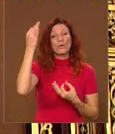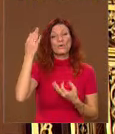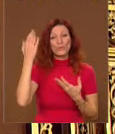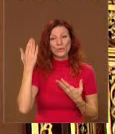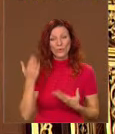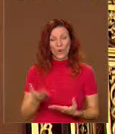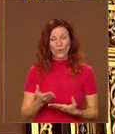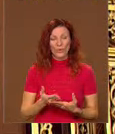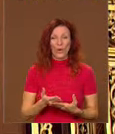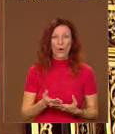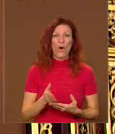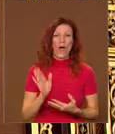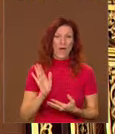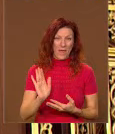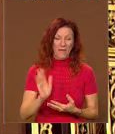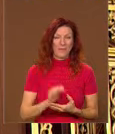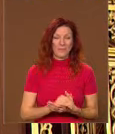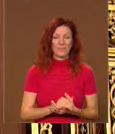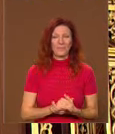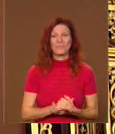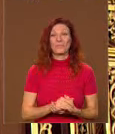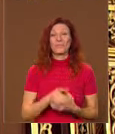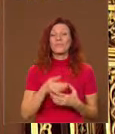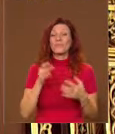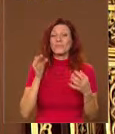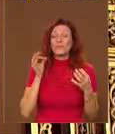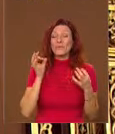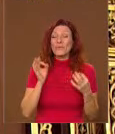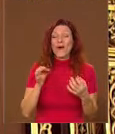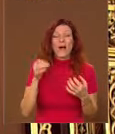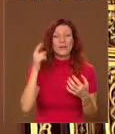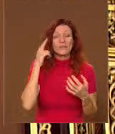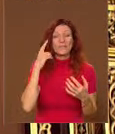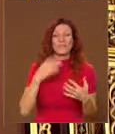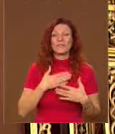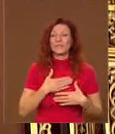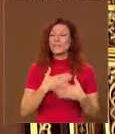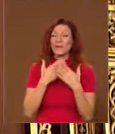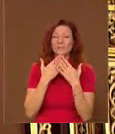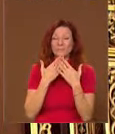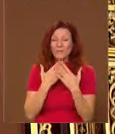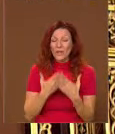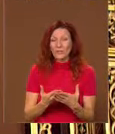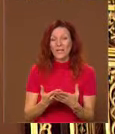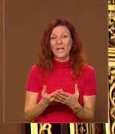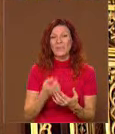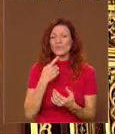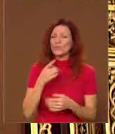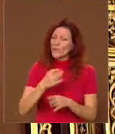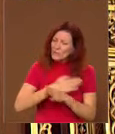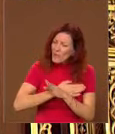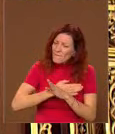блажи ти тя Богородицо. Достойно е наистина да те облажаваме, Богородице, която си присно блаженна